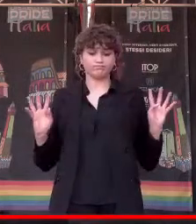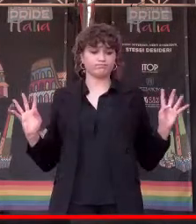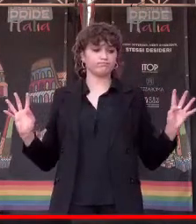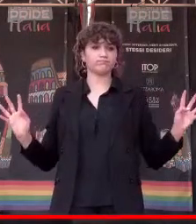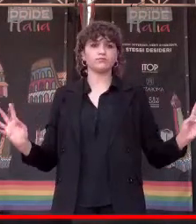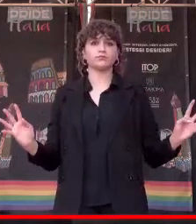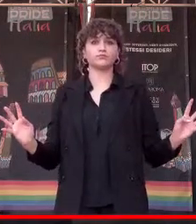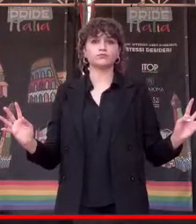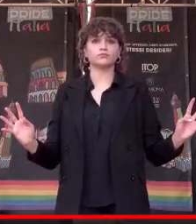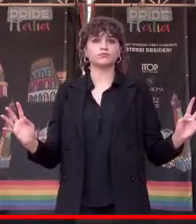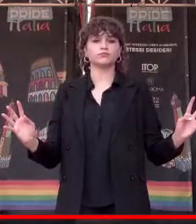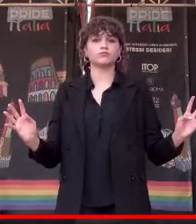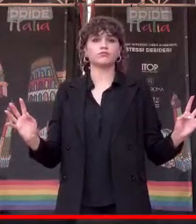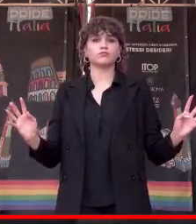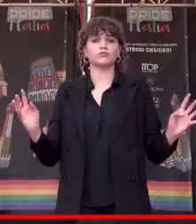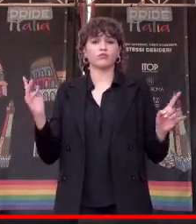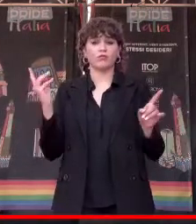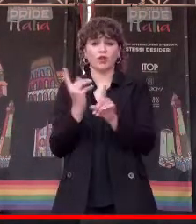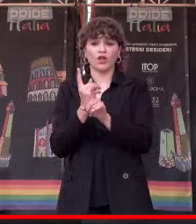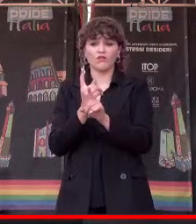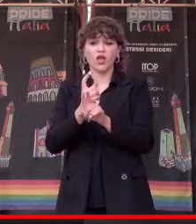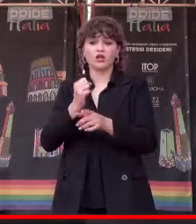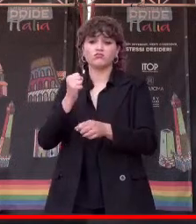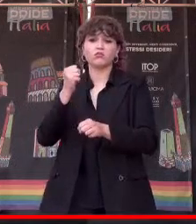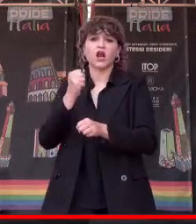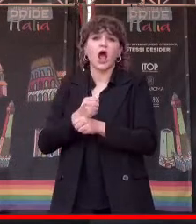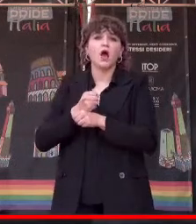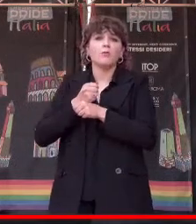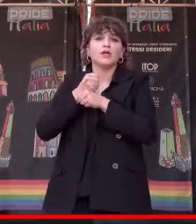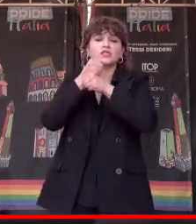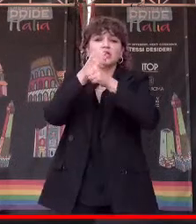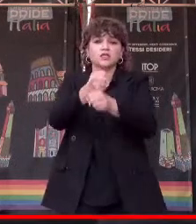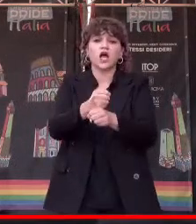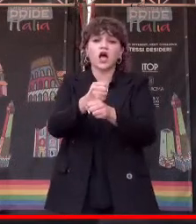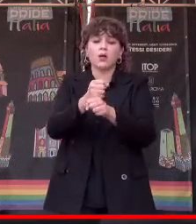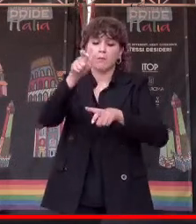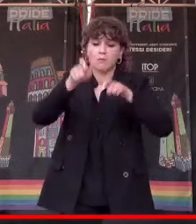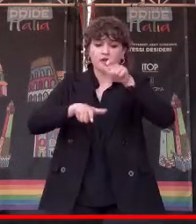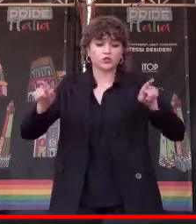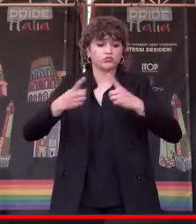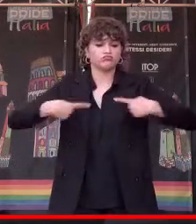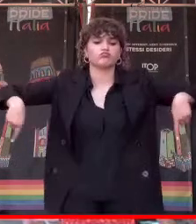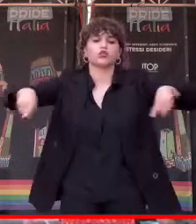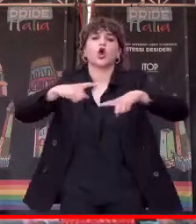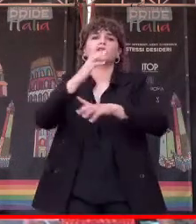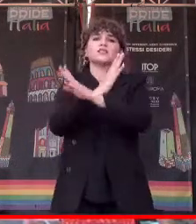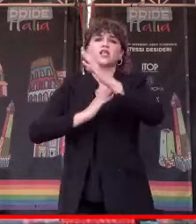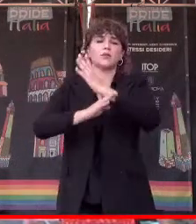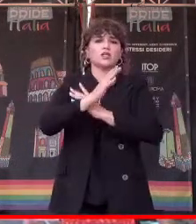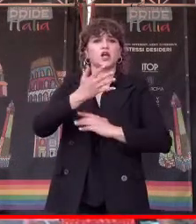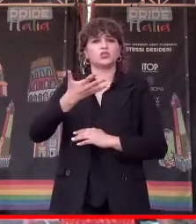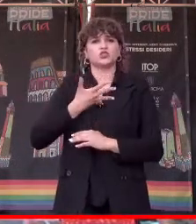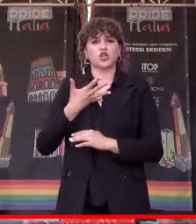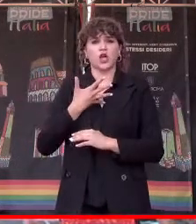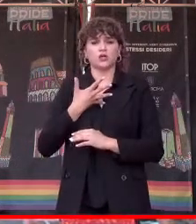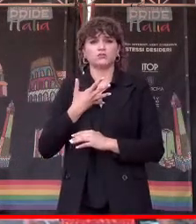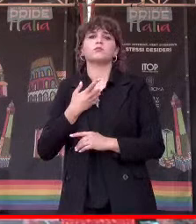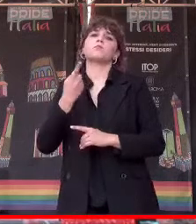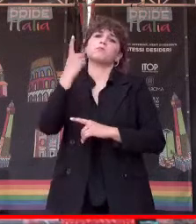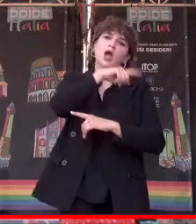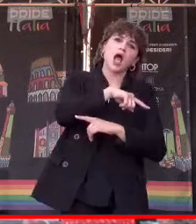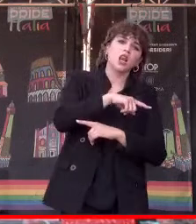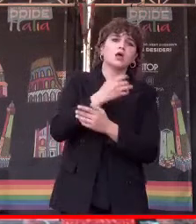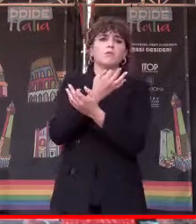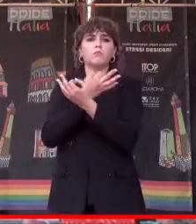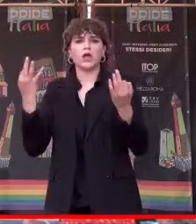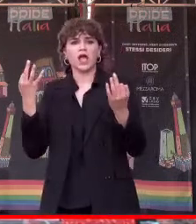di rappresentarci, di farci vedere noi persone con disabilità con tutto quello che siamo nel bene e nel male, no? E anche di dare un po'